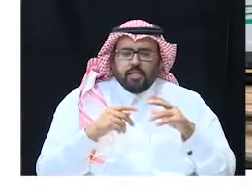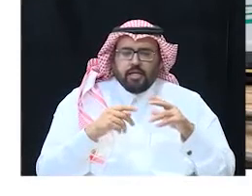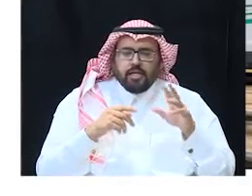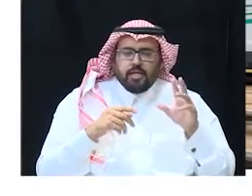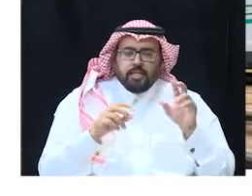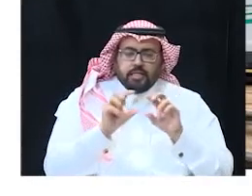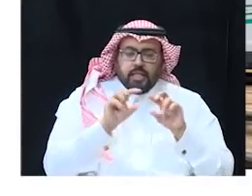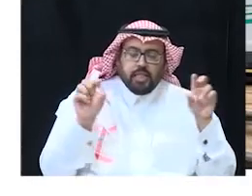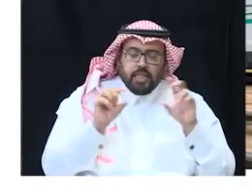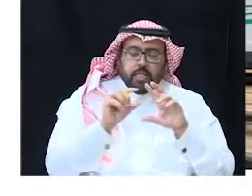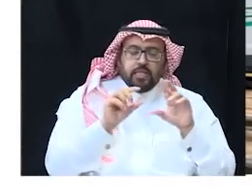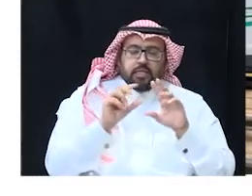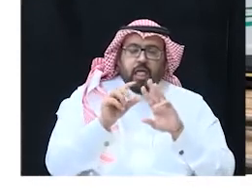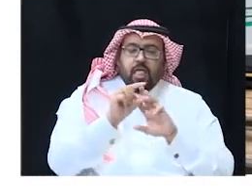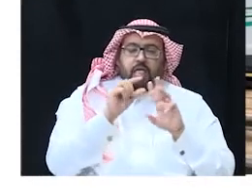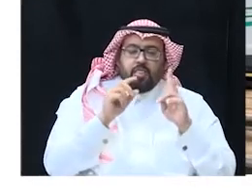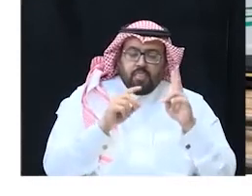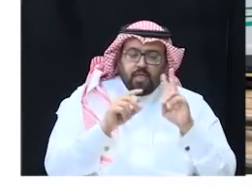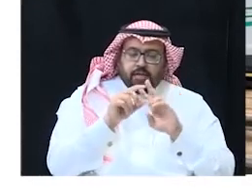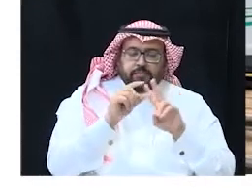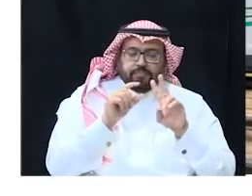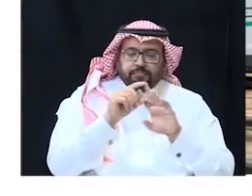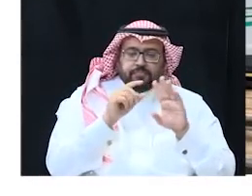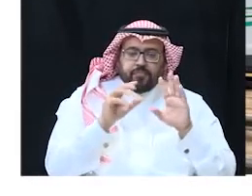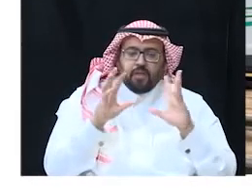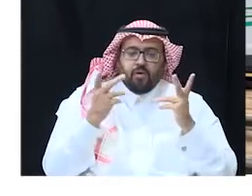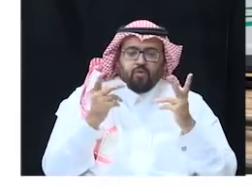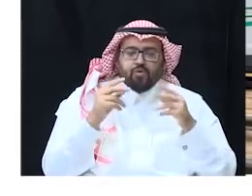أما بالنسبة للدرس الثاني،